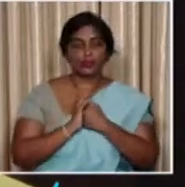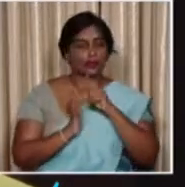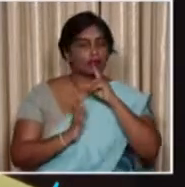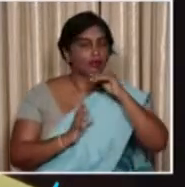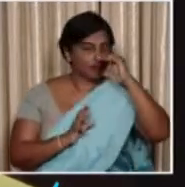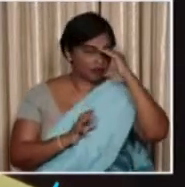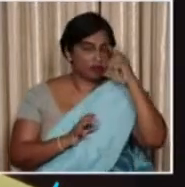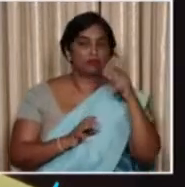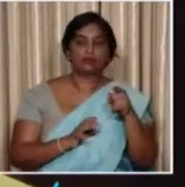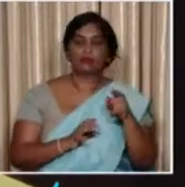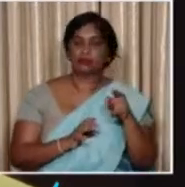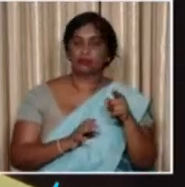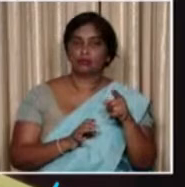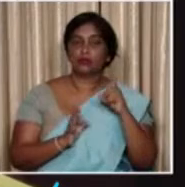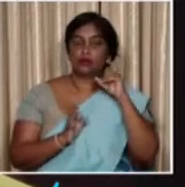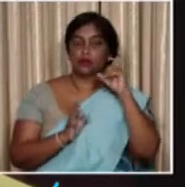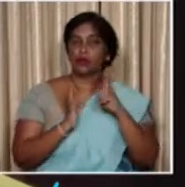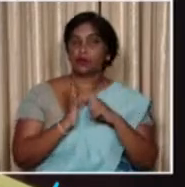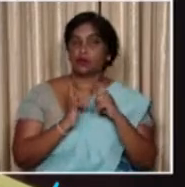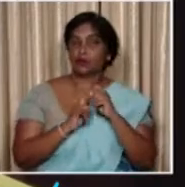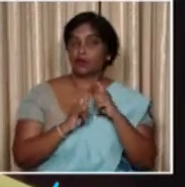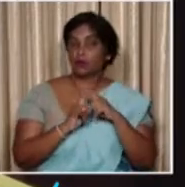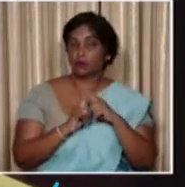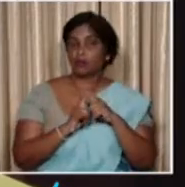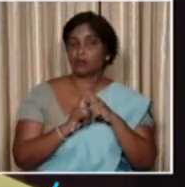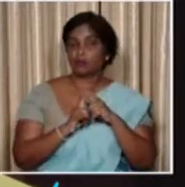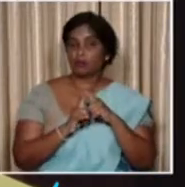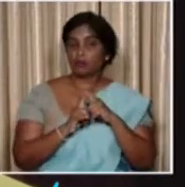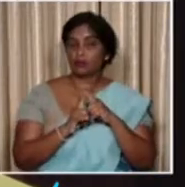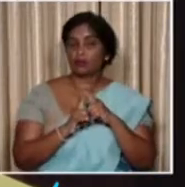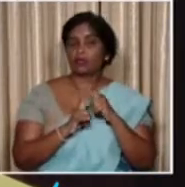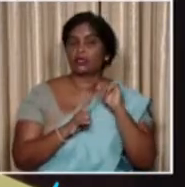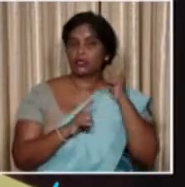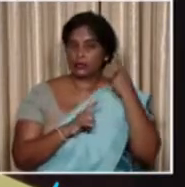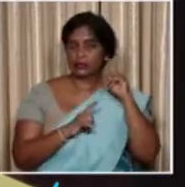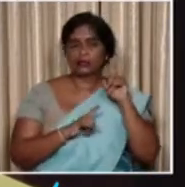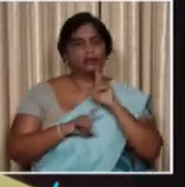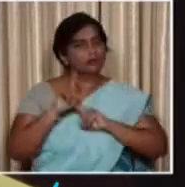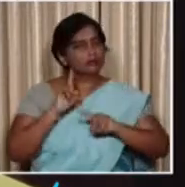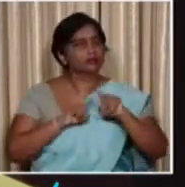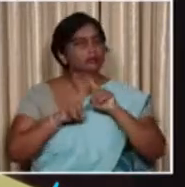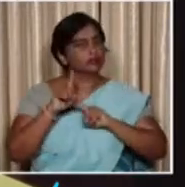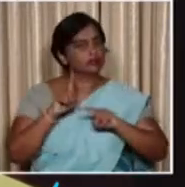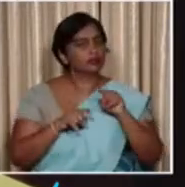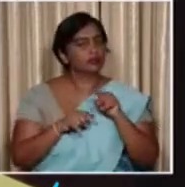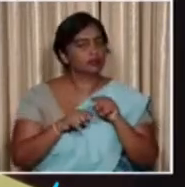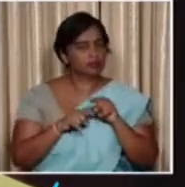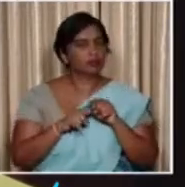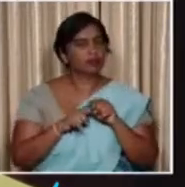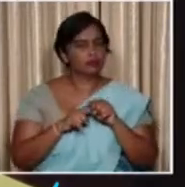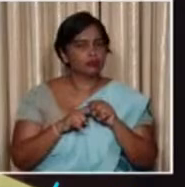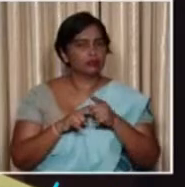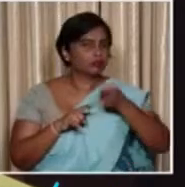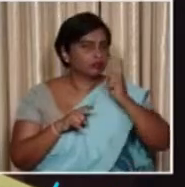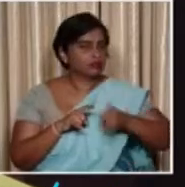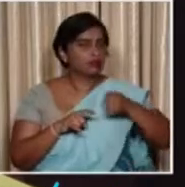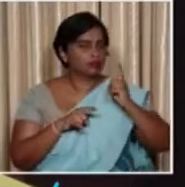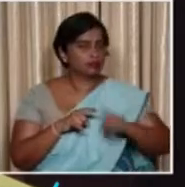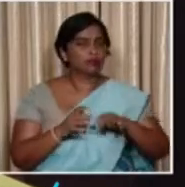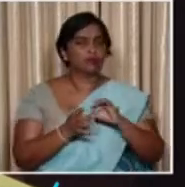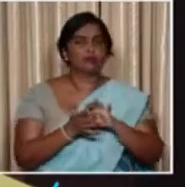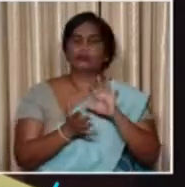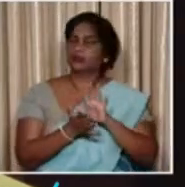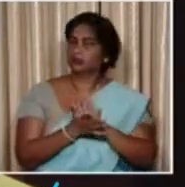කතානායකතුමනි කෝප් එකේ ඊයේ යම් යම් සාකච්ඡාවන් යම් යම් නිර්දේශ පිළිබඳව